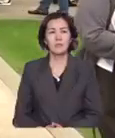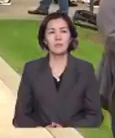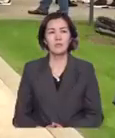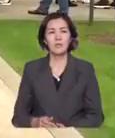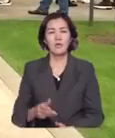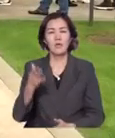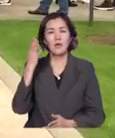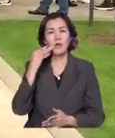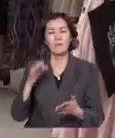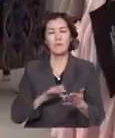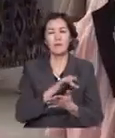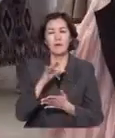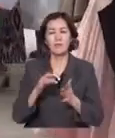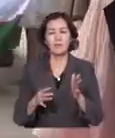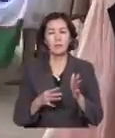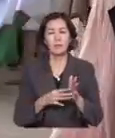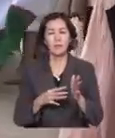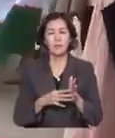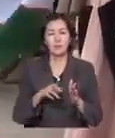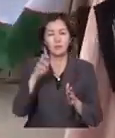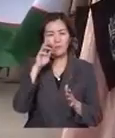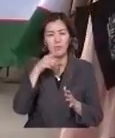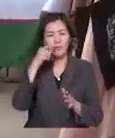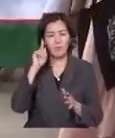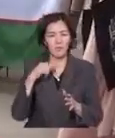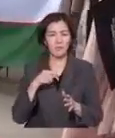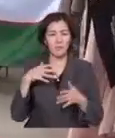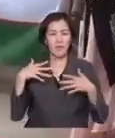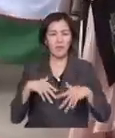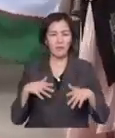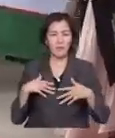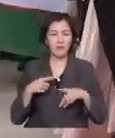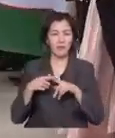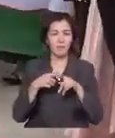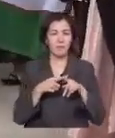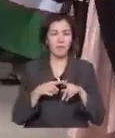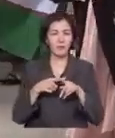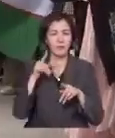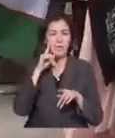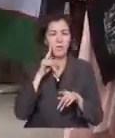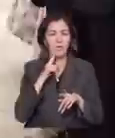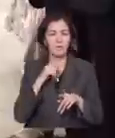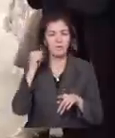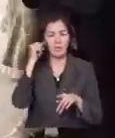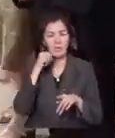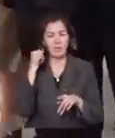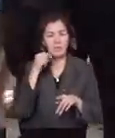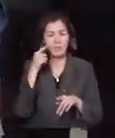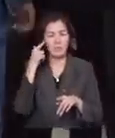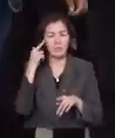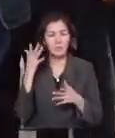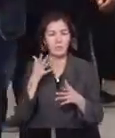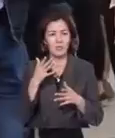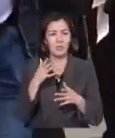астанамыз Алматы шаһарында 9 елден, яғни Әзербайжан, Армения, Беларусь, Қазақстан, Қырғызстан, Молдова, Ресей, Тәжікстан